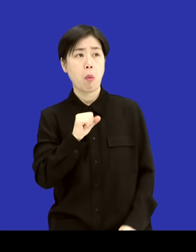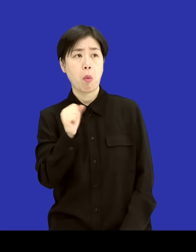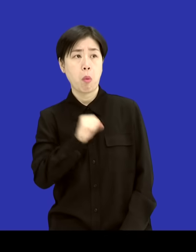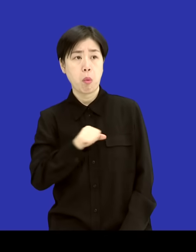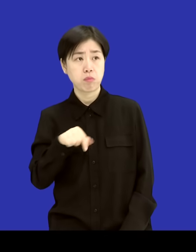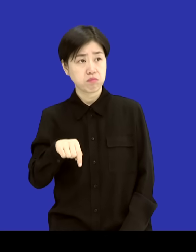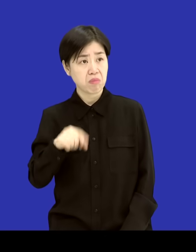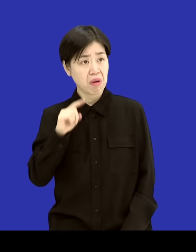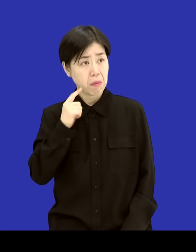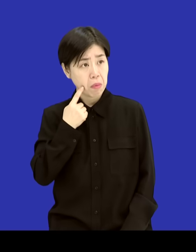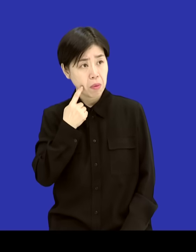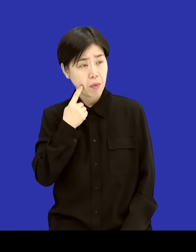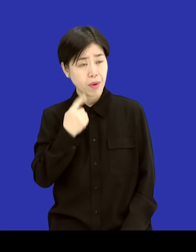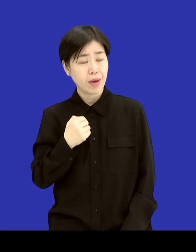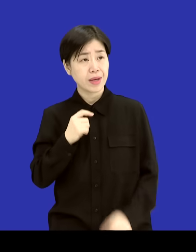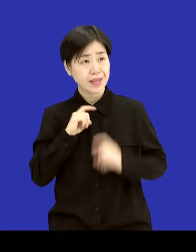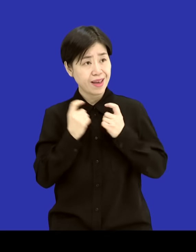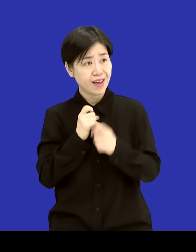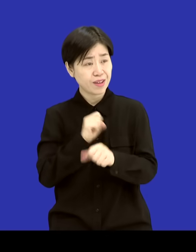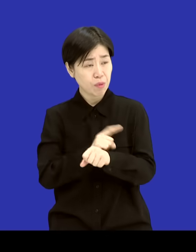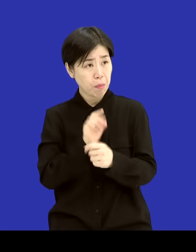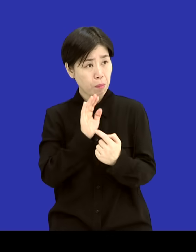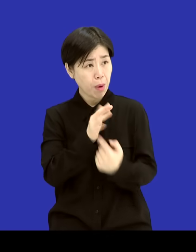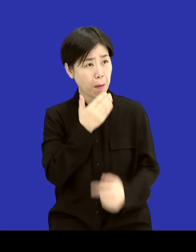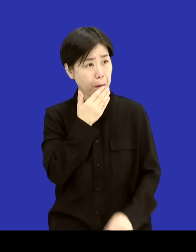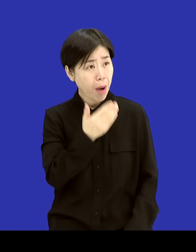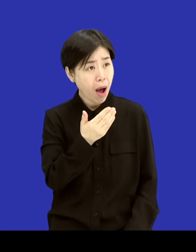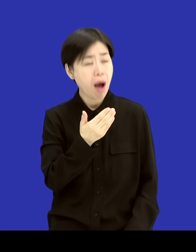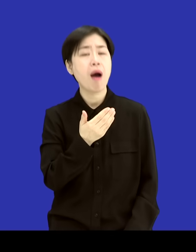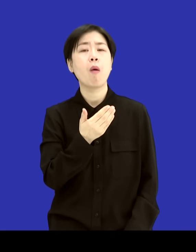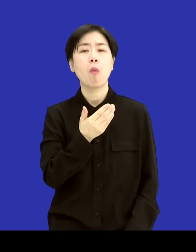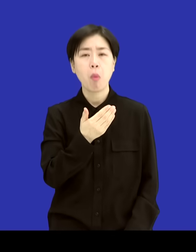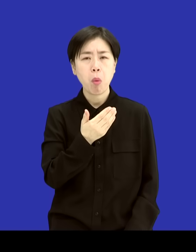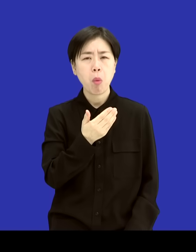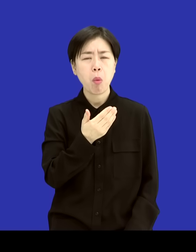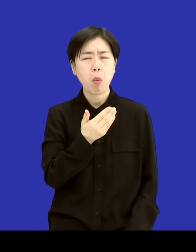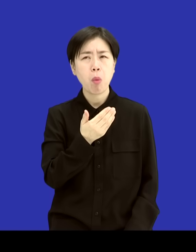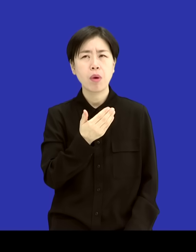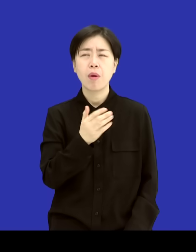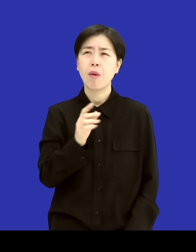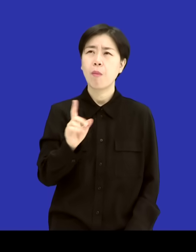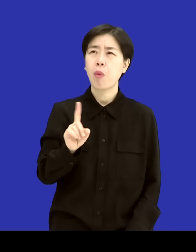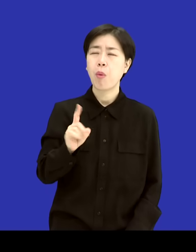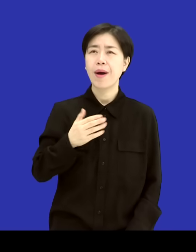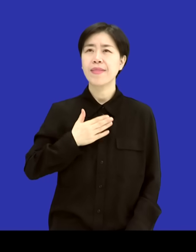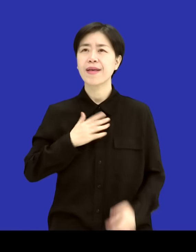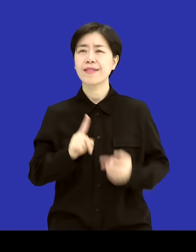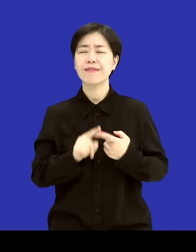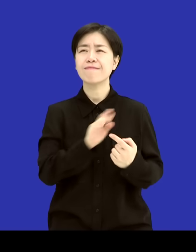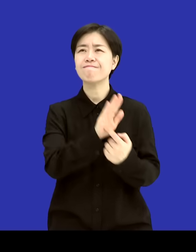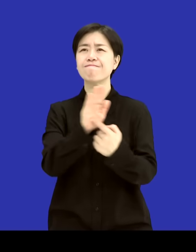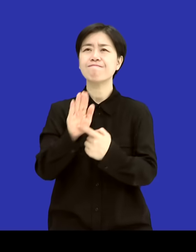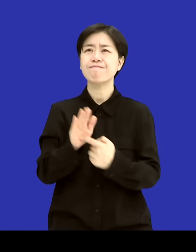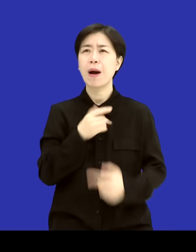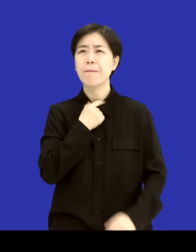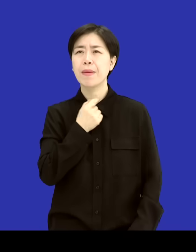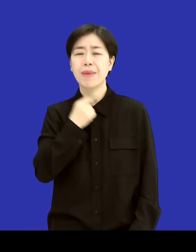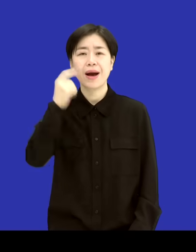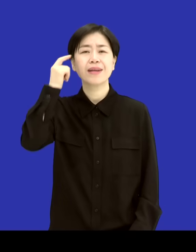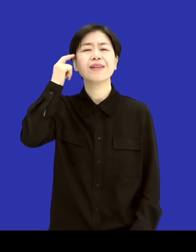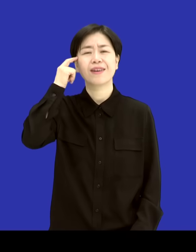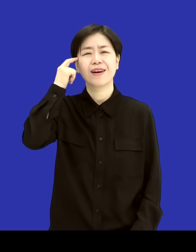있다, 개성 있는 게 무엇일까 이렇게 좀 네. 생각을 하면서 좀 나를 좀 더 나타내고 예. 나를